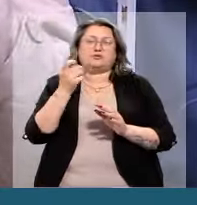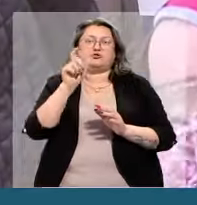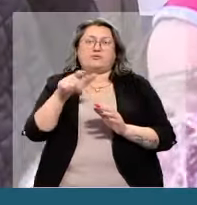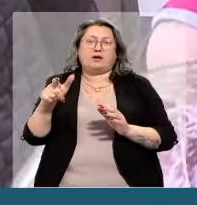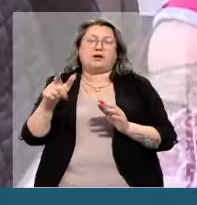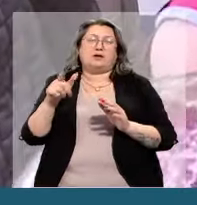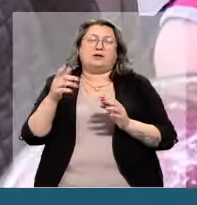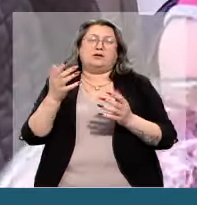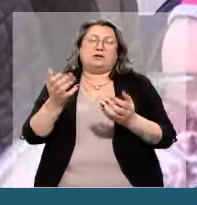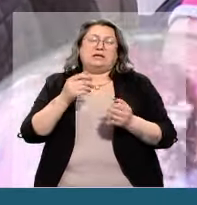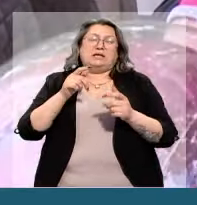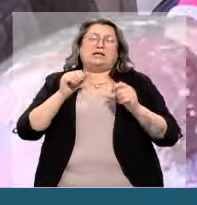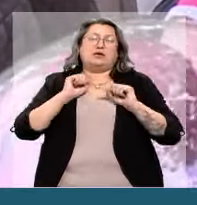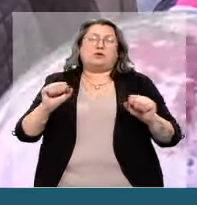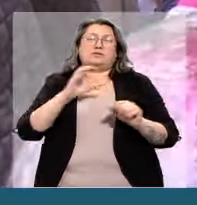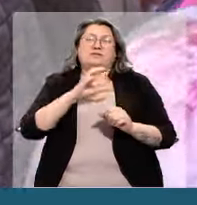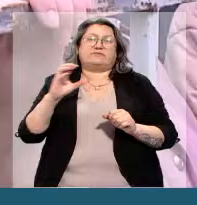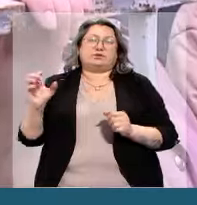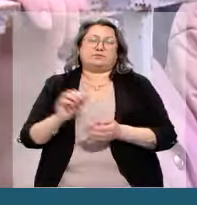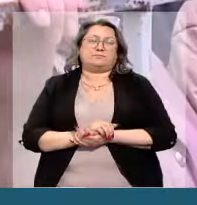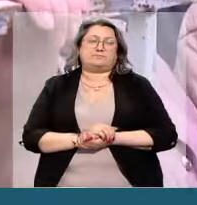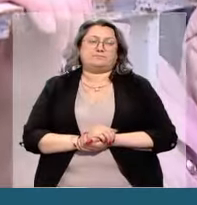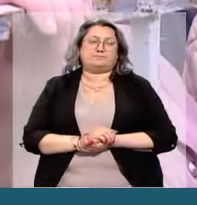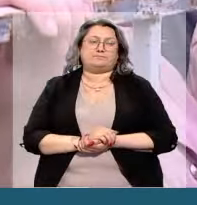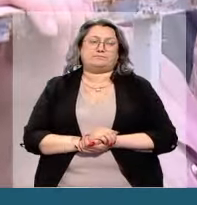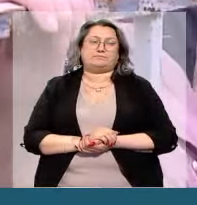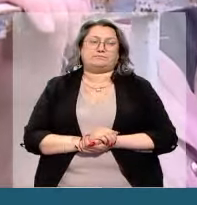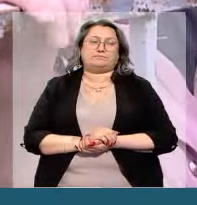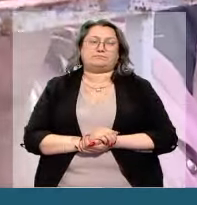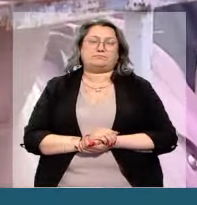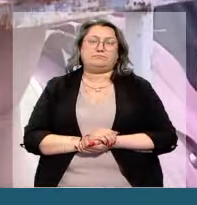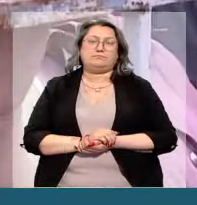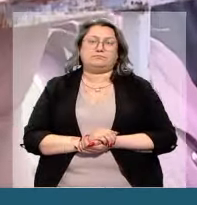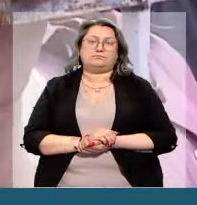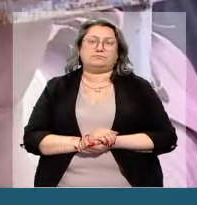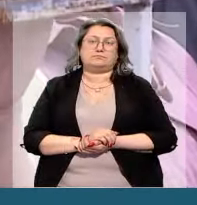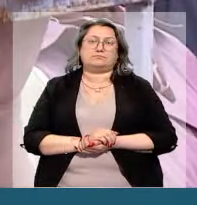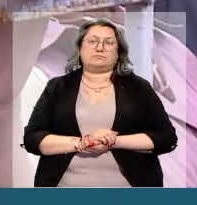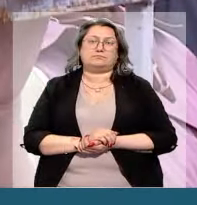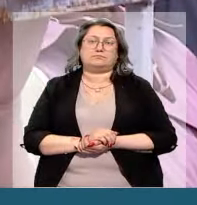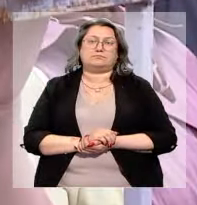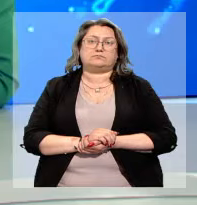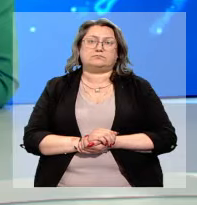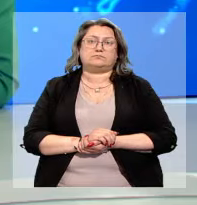человек удостоены звания Героя Советского Союза. Айдана Папанина, Диар Ахмечин, телеканал «Кустанай».